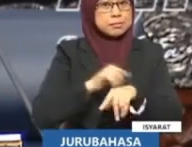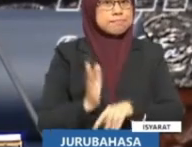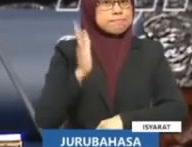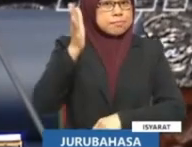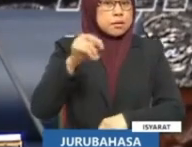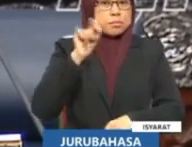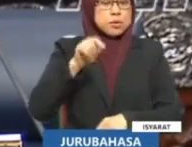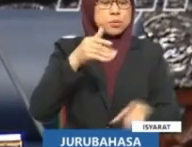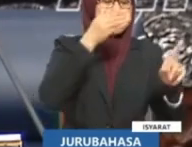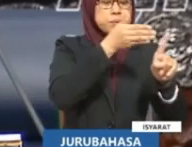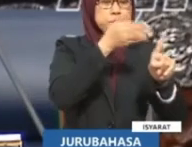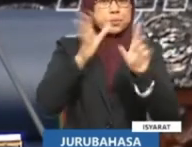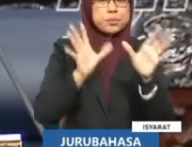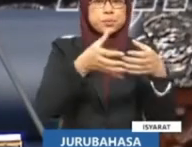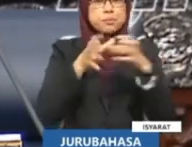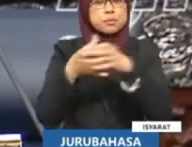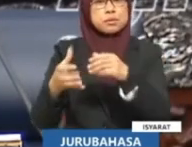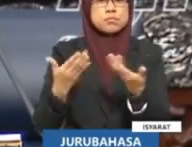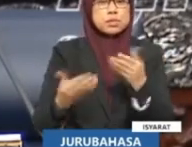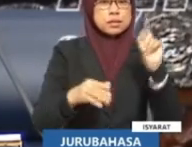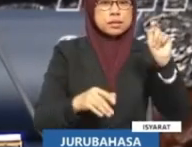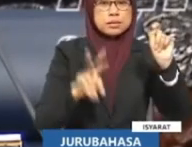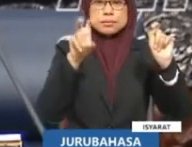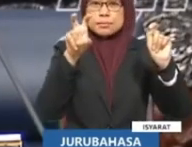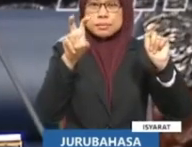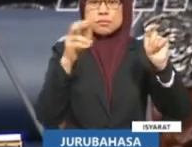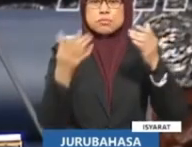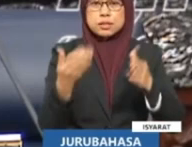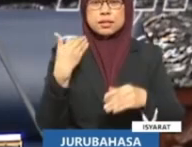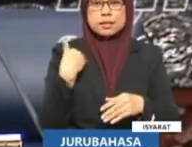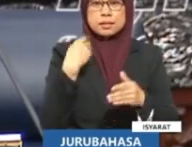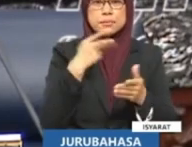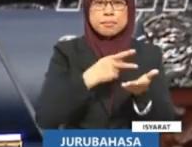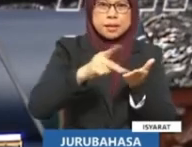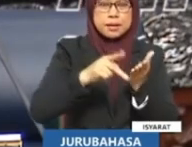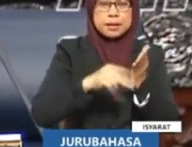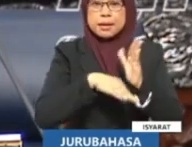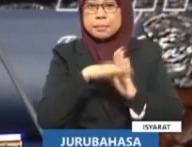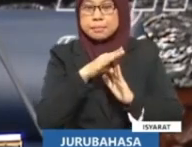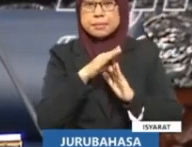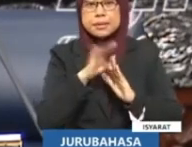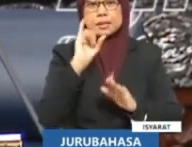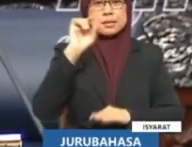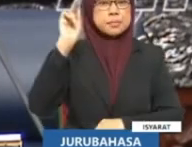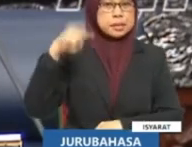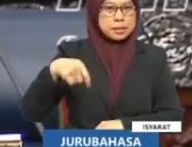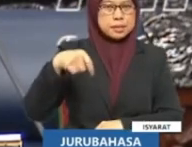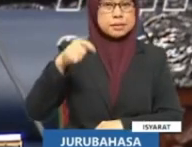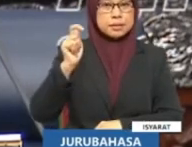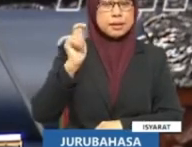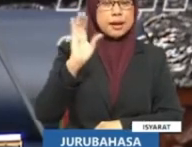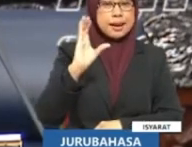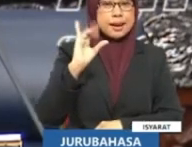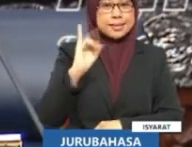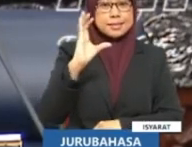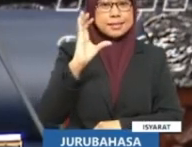mungkin diperlukan bersasak mungkin tidur puluh akan dikenakan secaf ataupun AC ini selain dipakai tuh